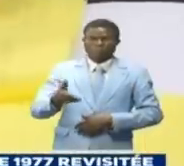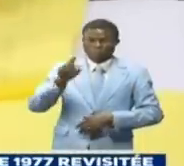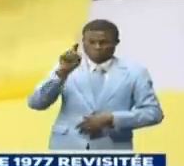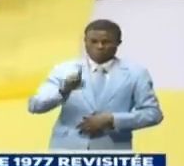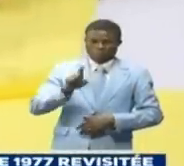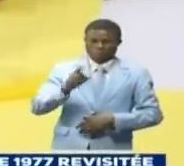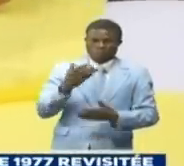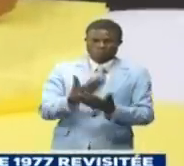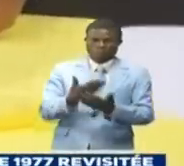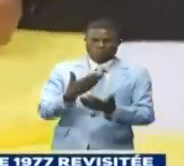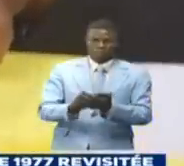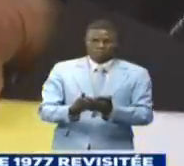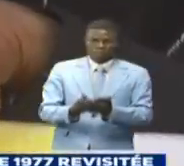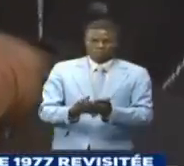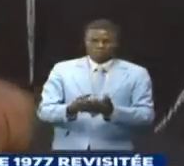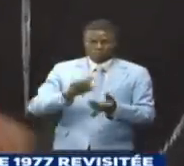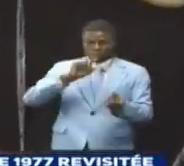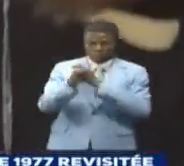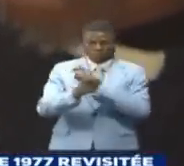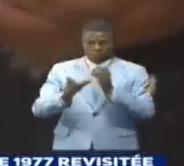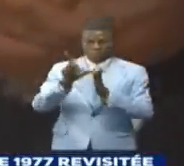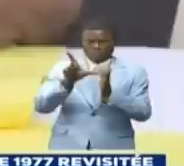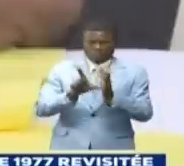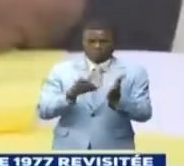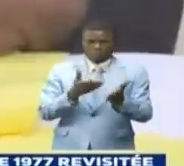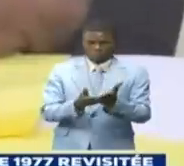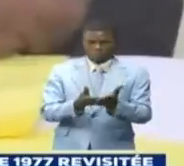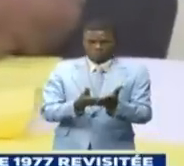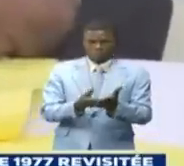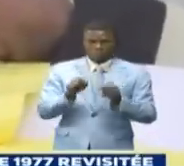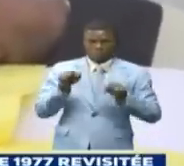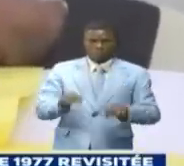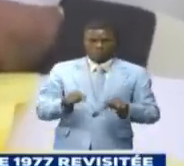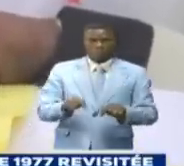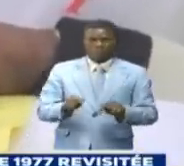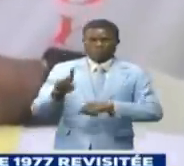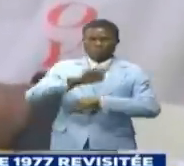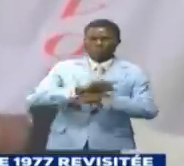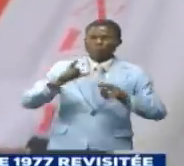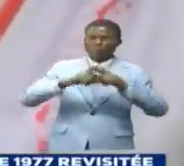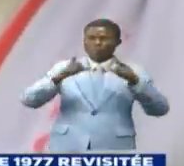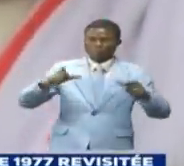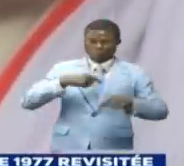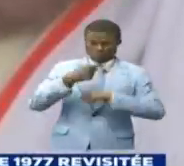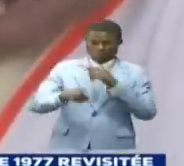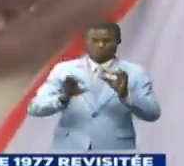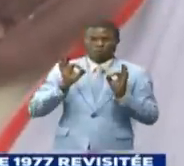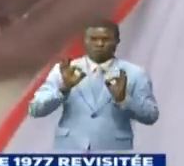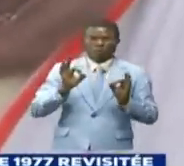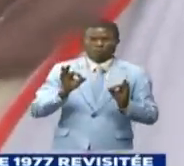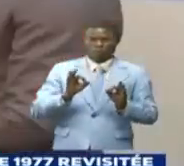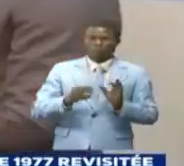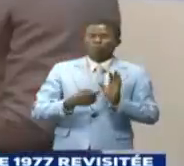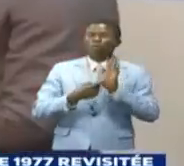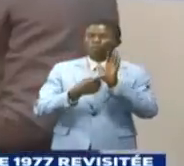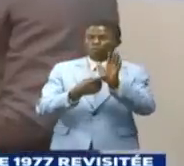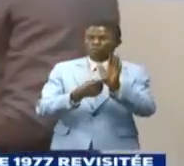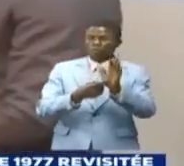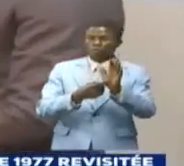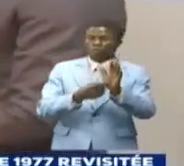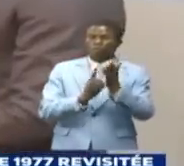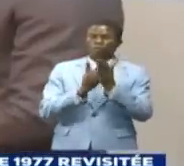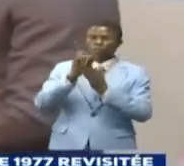était urgent de revisiter cette convention scolaire. Aujourd'hui est un grand jour, un nouveau départ qui va marquer un déclic